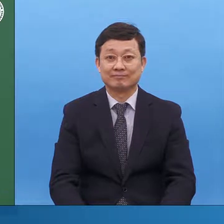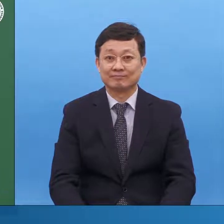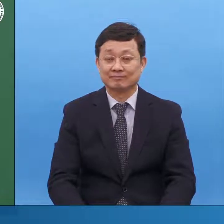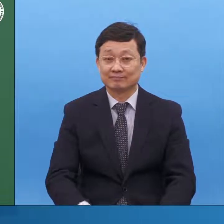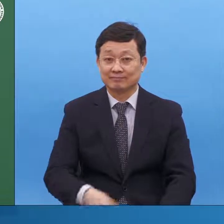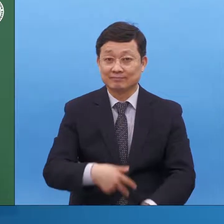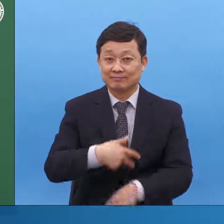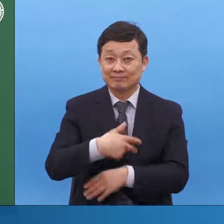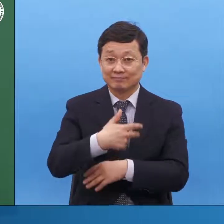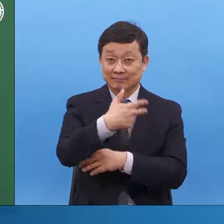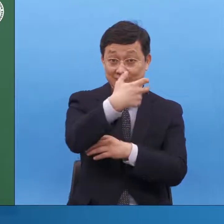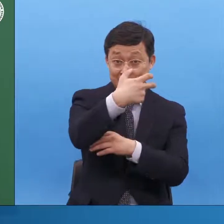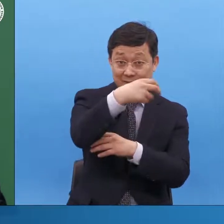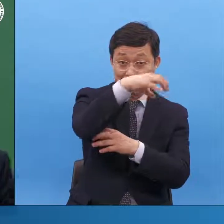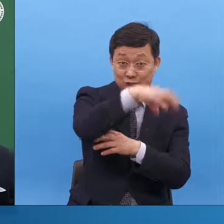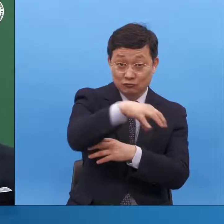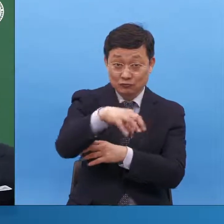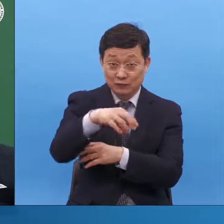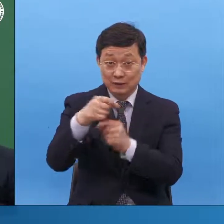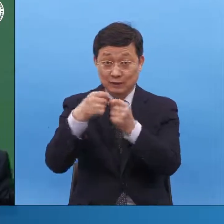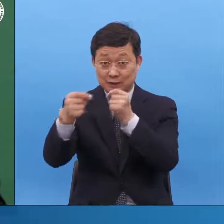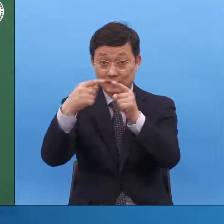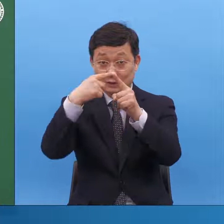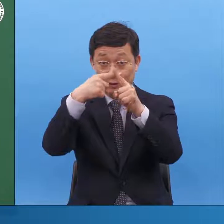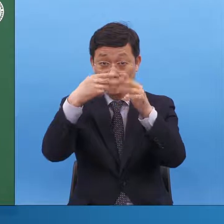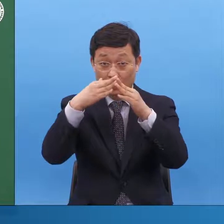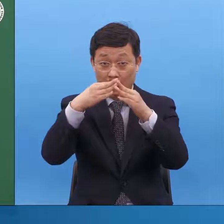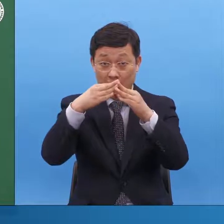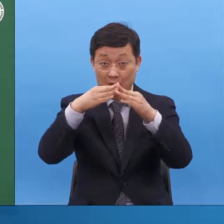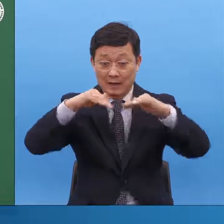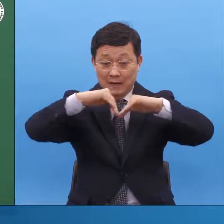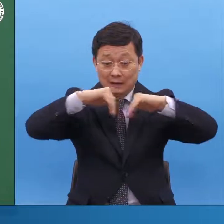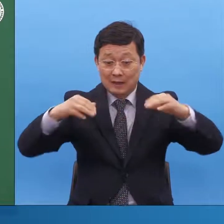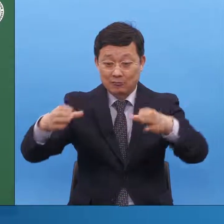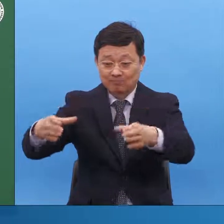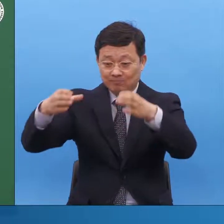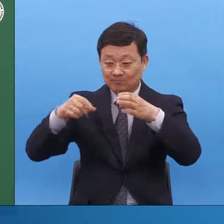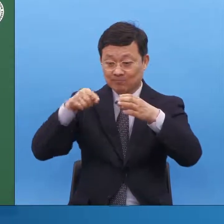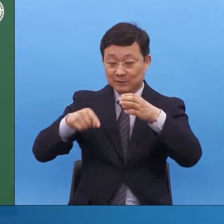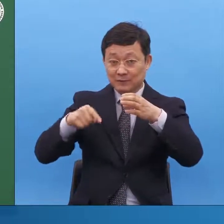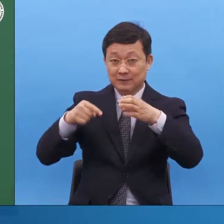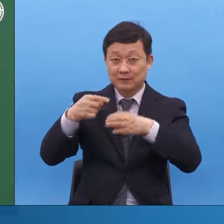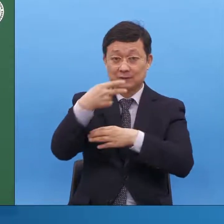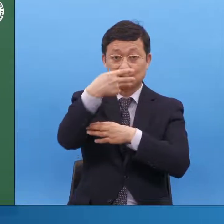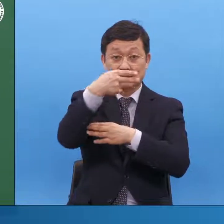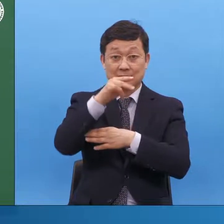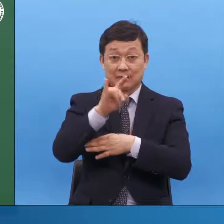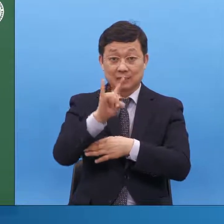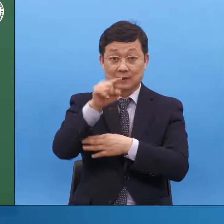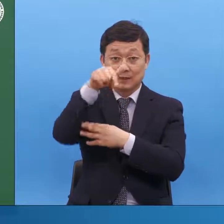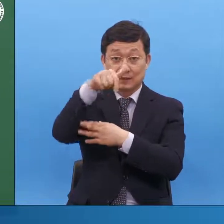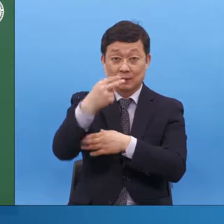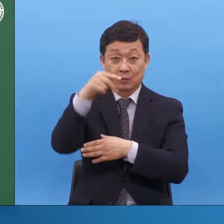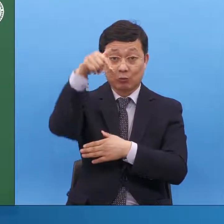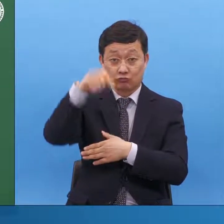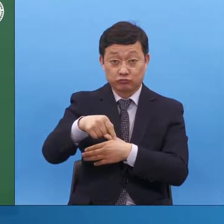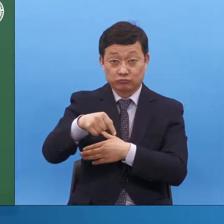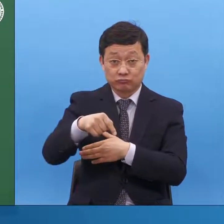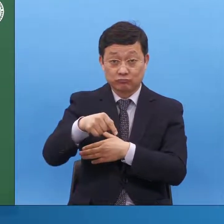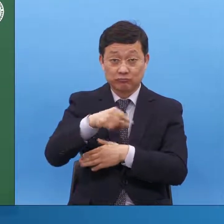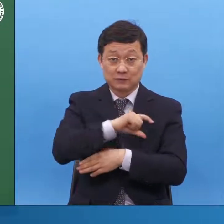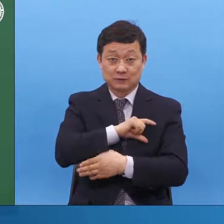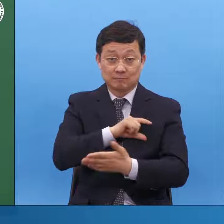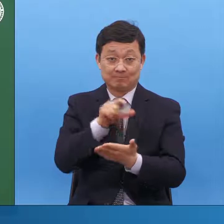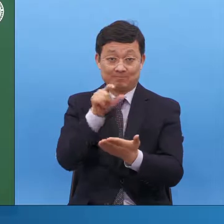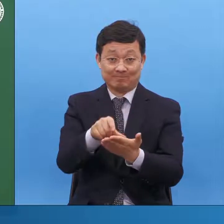대교구 제도를 여러분이 활용하시. And so what we're actually utilizing is our great parish system. 우리 멤버들은 이미